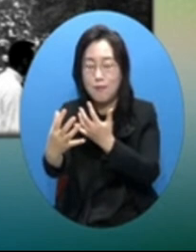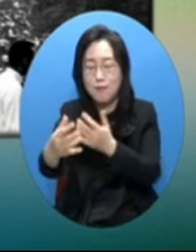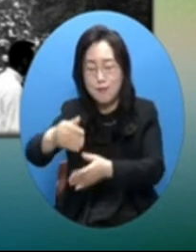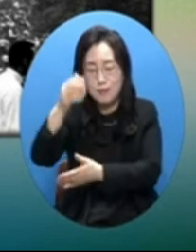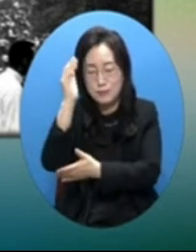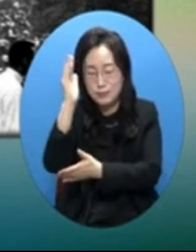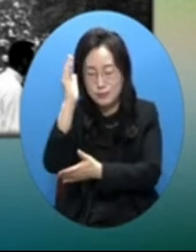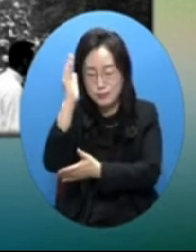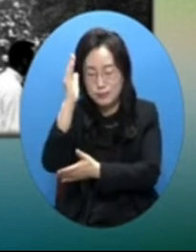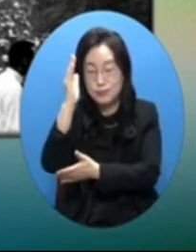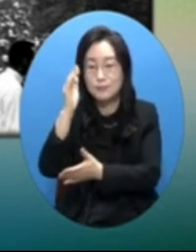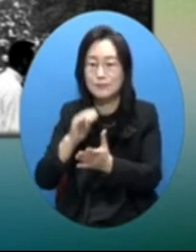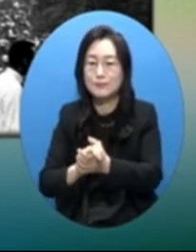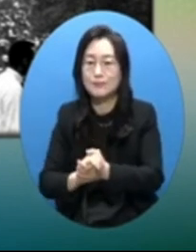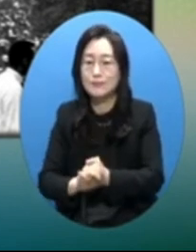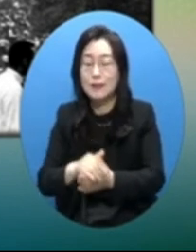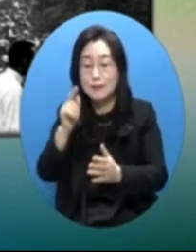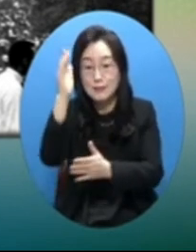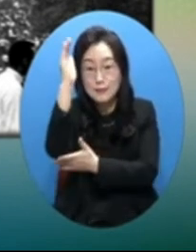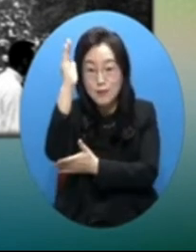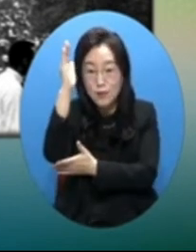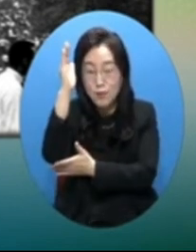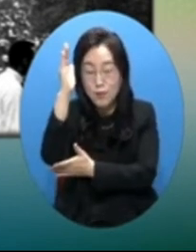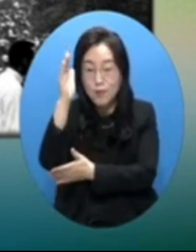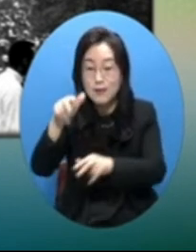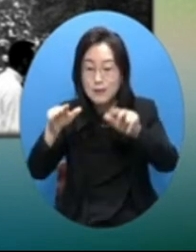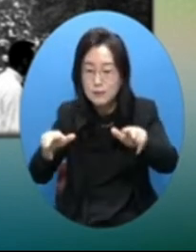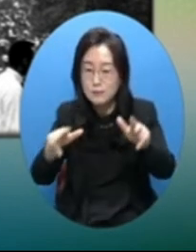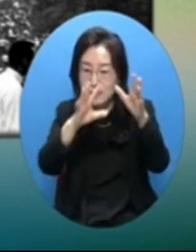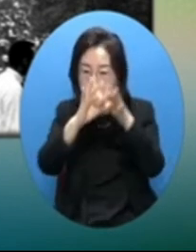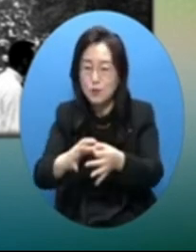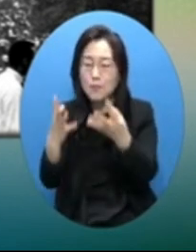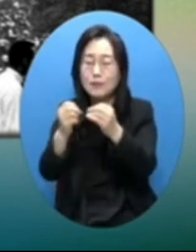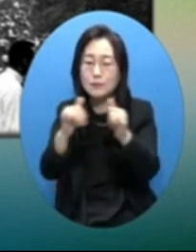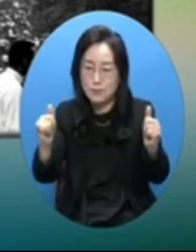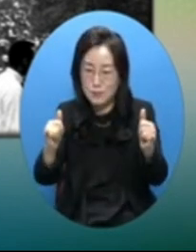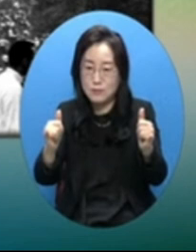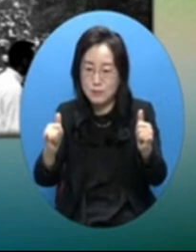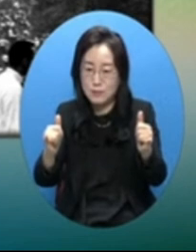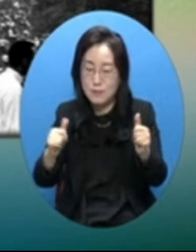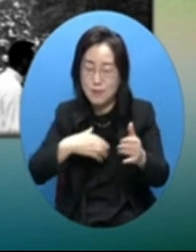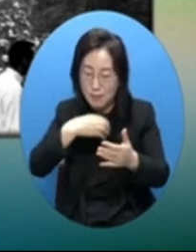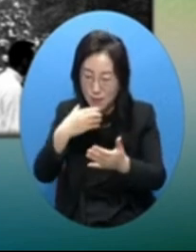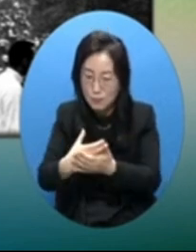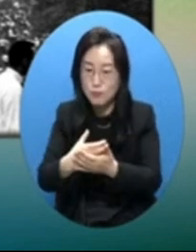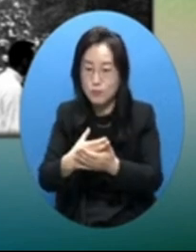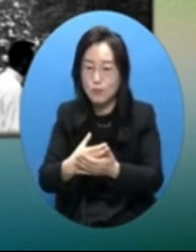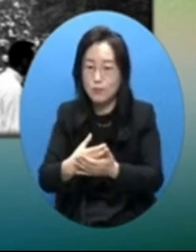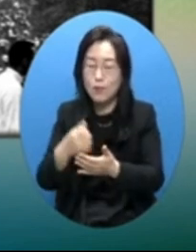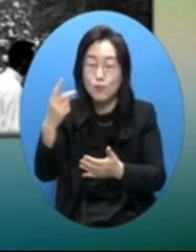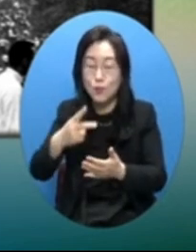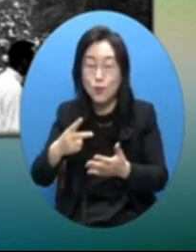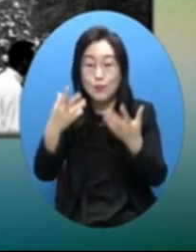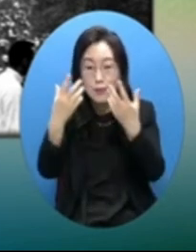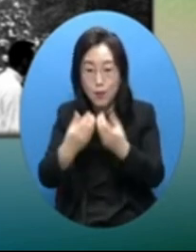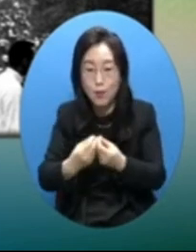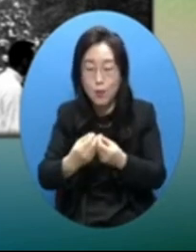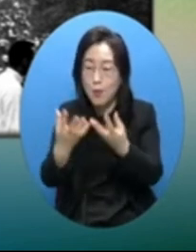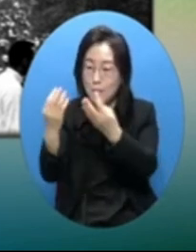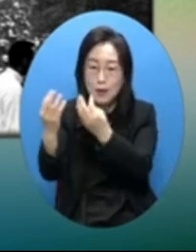명설교를 남겼습니다 여기서 한 그 설교가 지금도 많은 사람들에게 읽혀지고 있고 또이 내용이 또